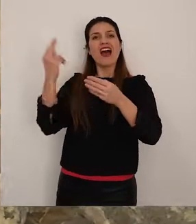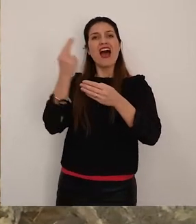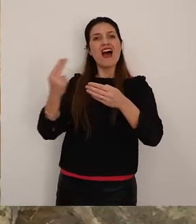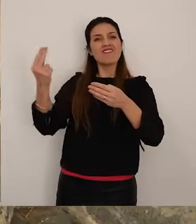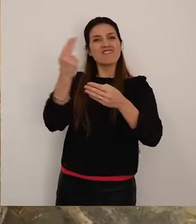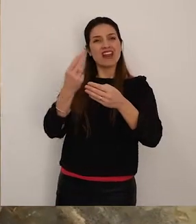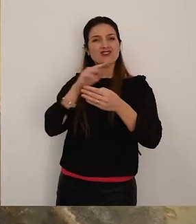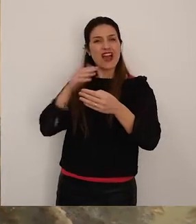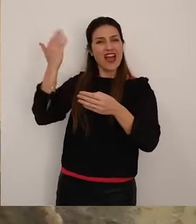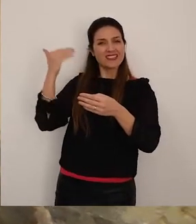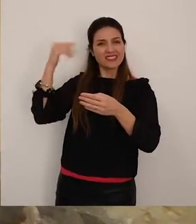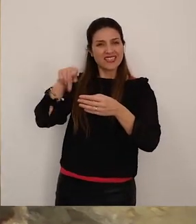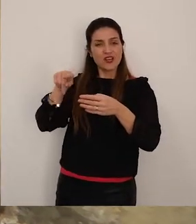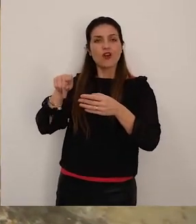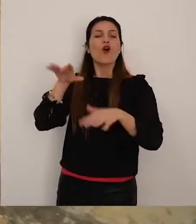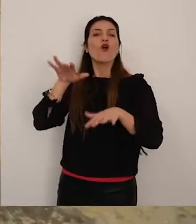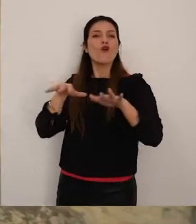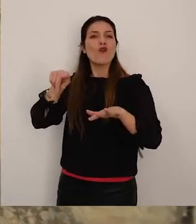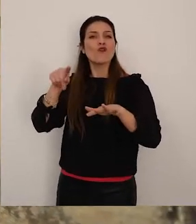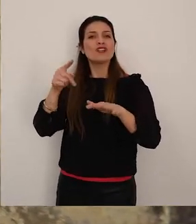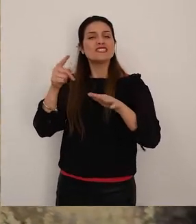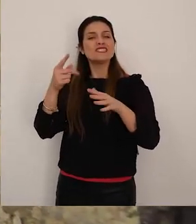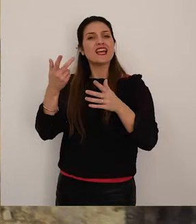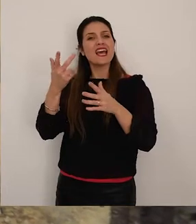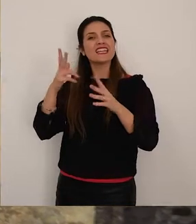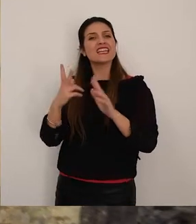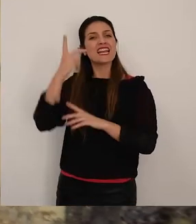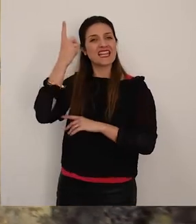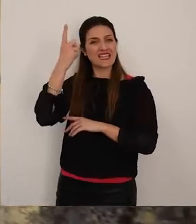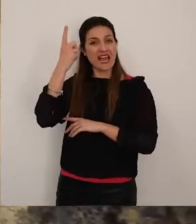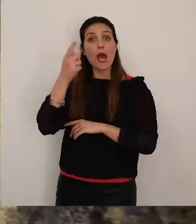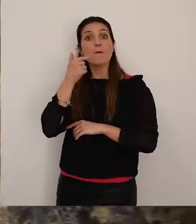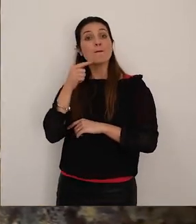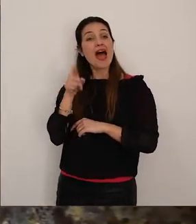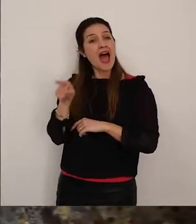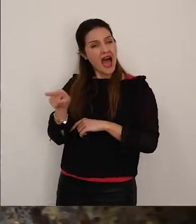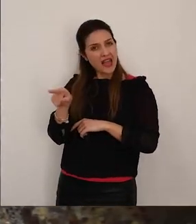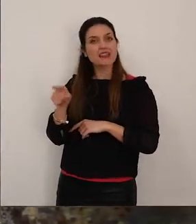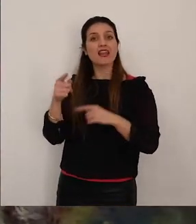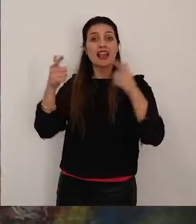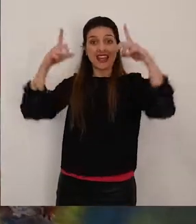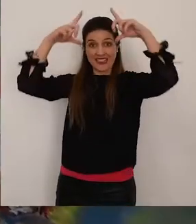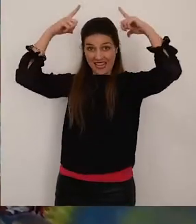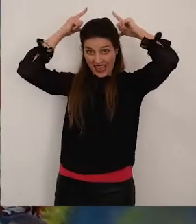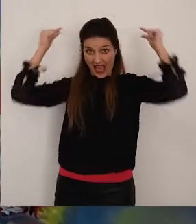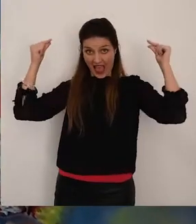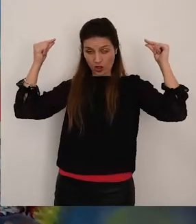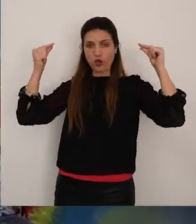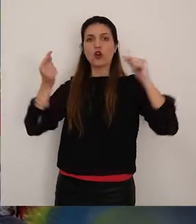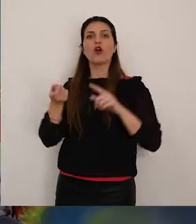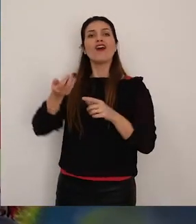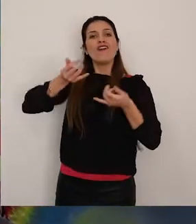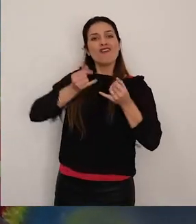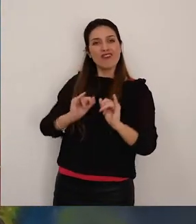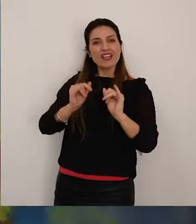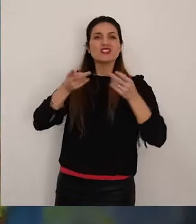resti di un affresco che probabilmente rappresentava il mistero della Trinità: il Padre, raffigurato con il triangolo sulla testa,